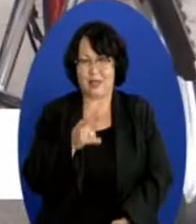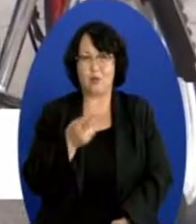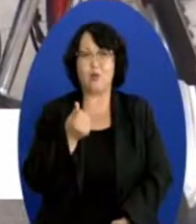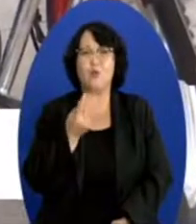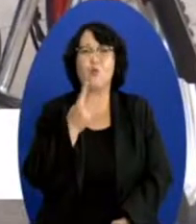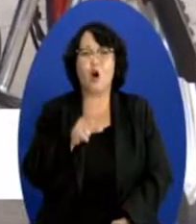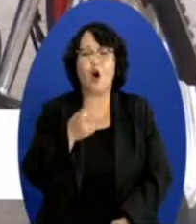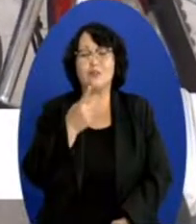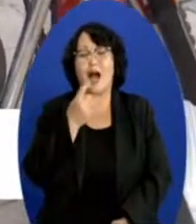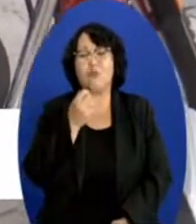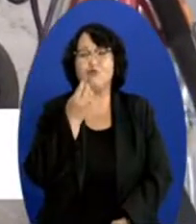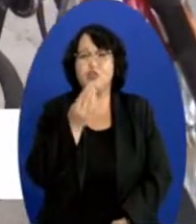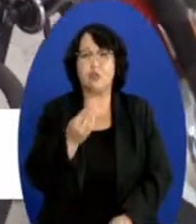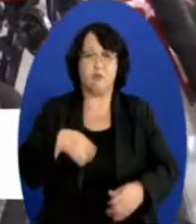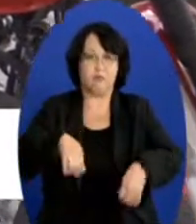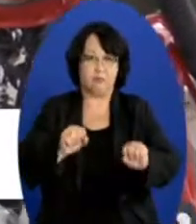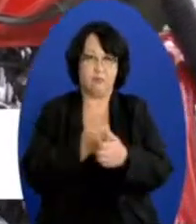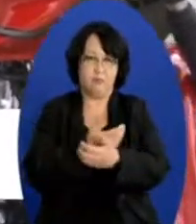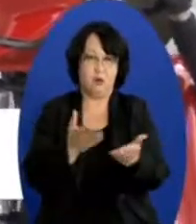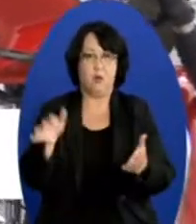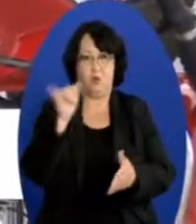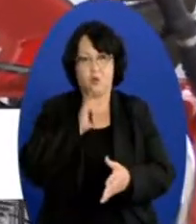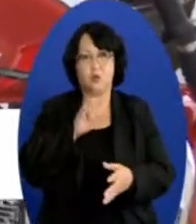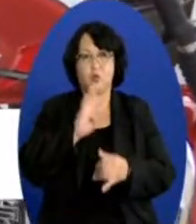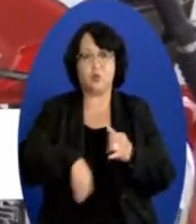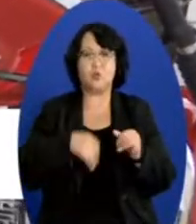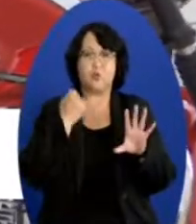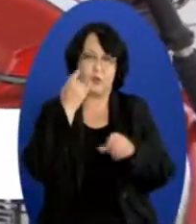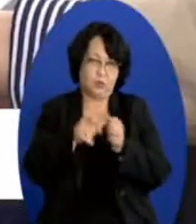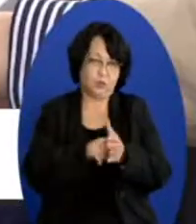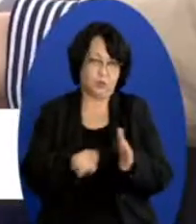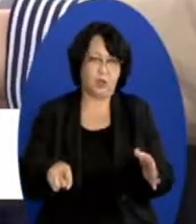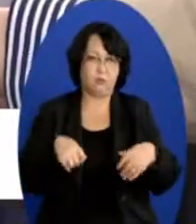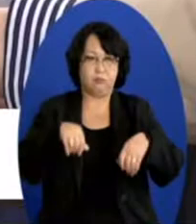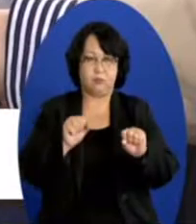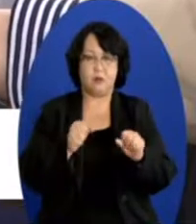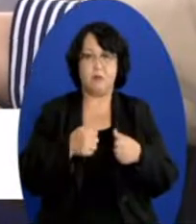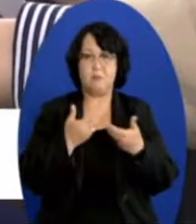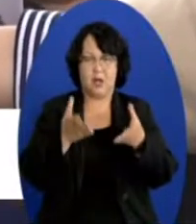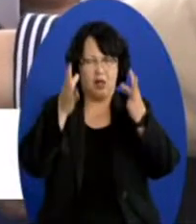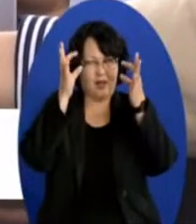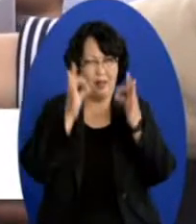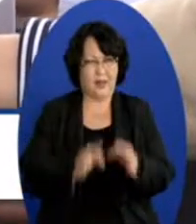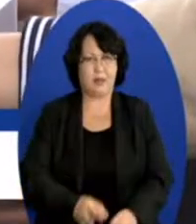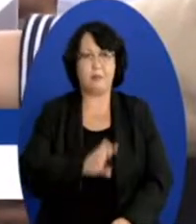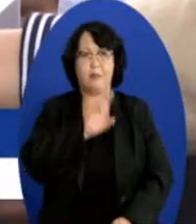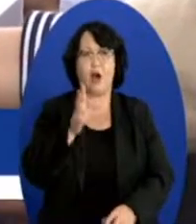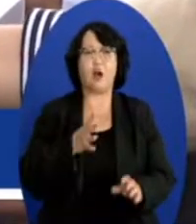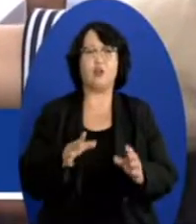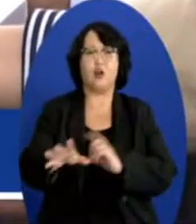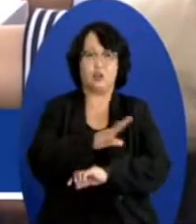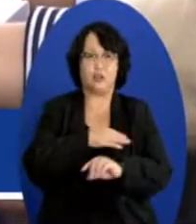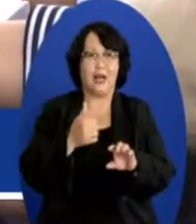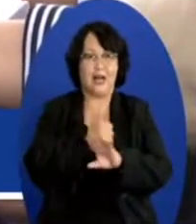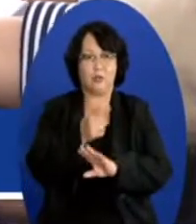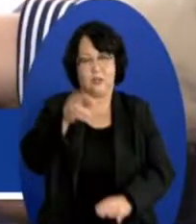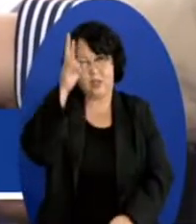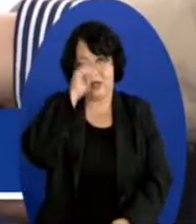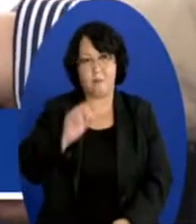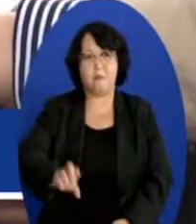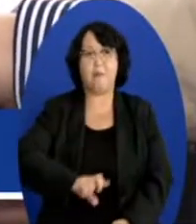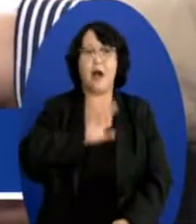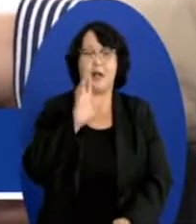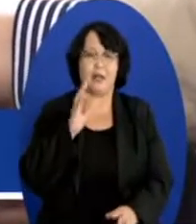гардууллаа. Улсын төсвийн хөрөнгөөр сүүлийн 6 жил мотоциклоор хангаагүй байсан юм. Байгаль орчин аялал жуулчлалын яам байгаль хамгаалагчтай